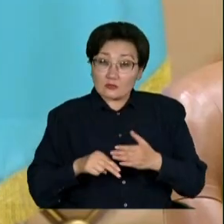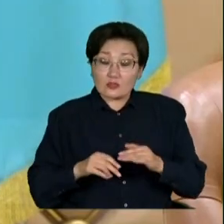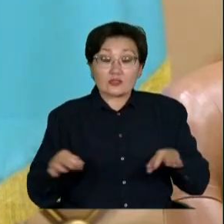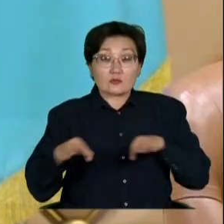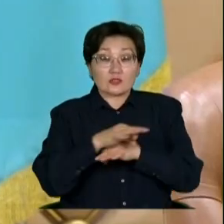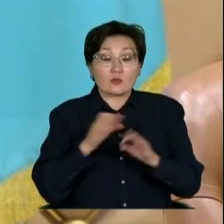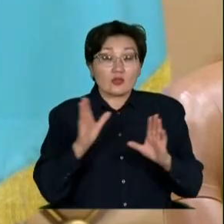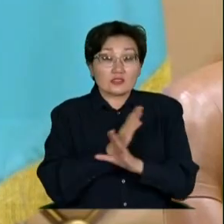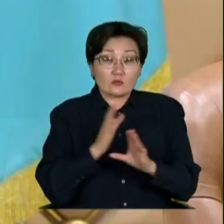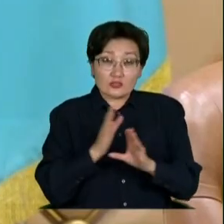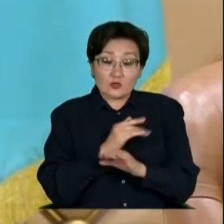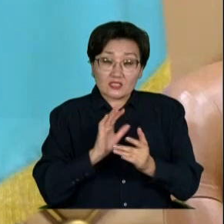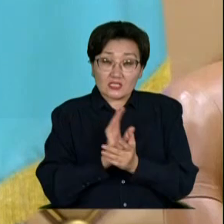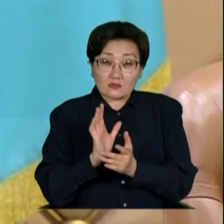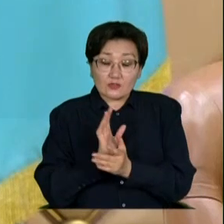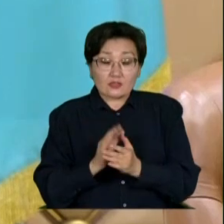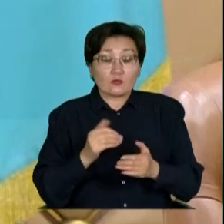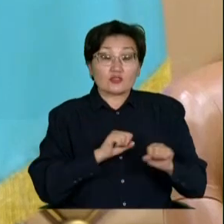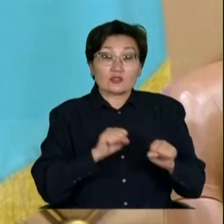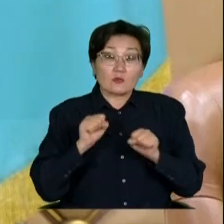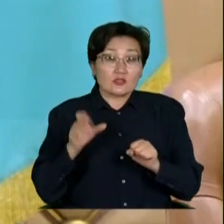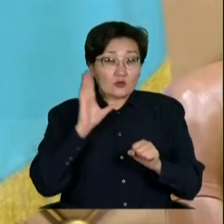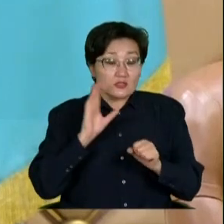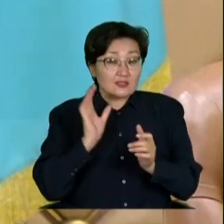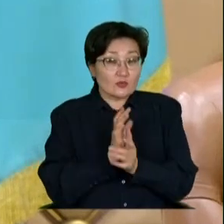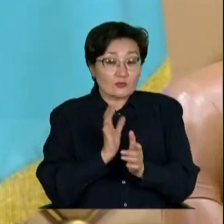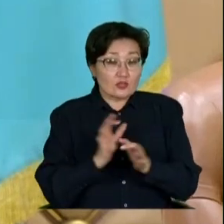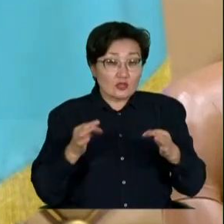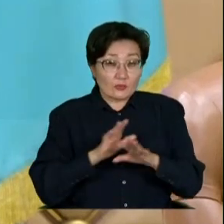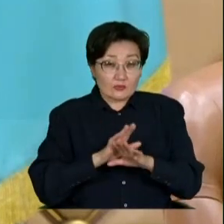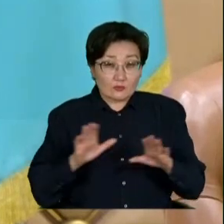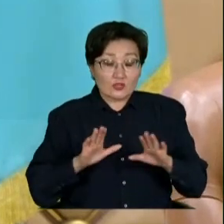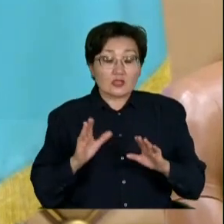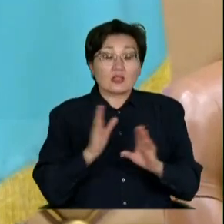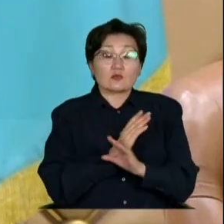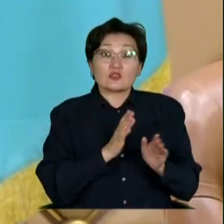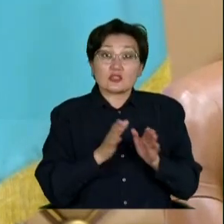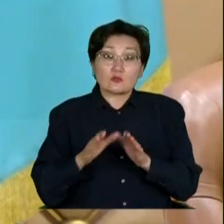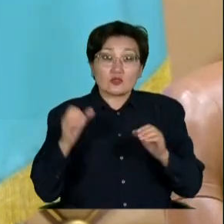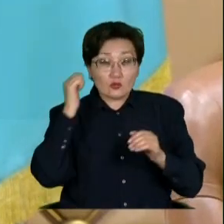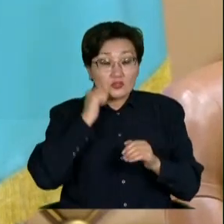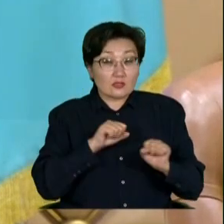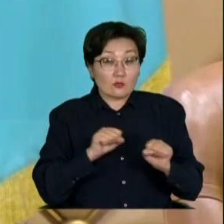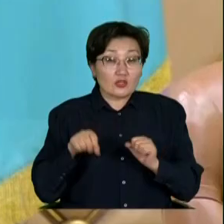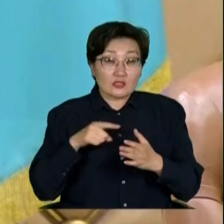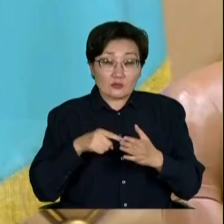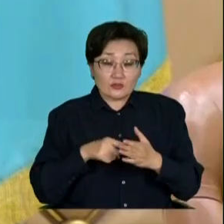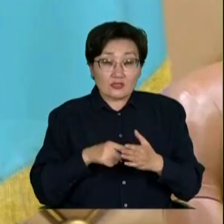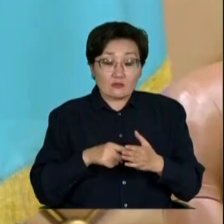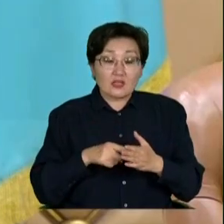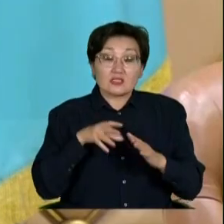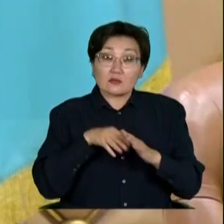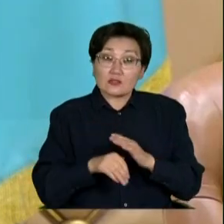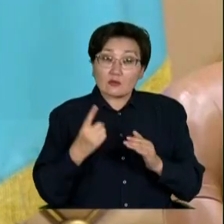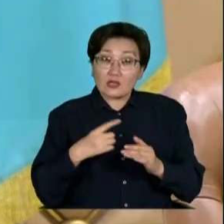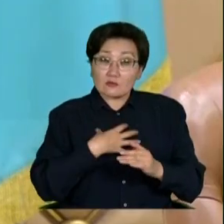Бастамада атмосфералық ауаның ластануының алдын алу, судың ластануына жол бермеу, экожүйені тозудан қорғау мәселелері ескерілген. Тағы